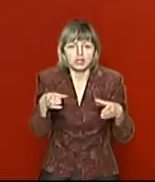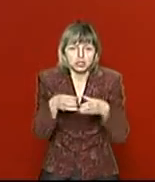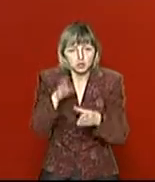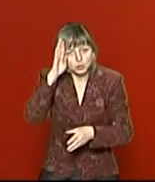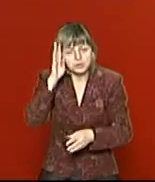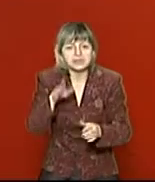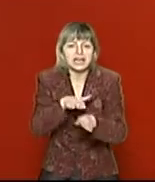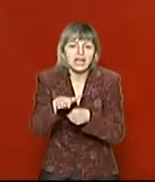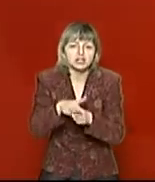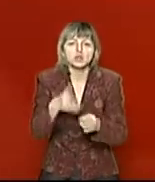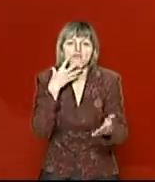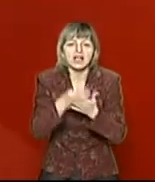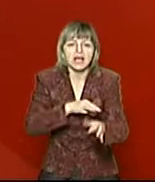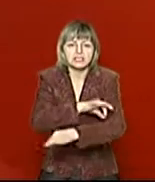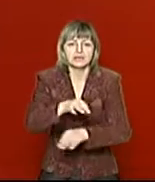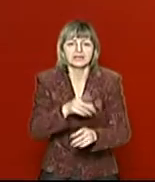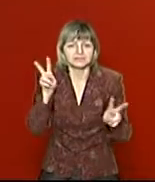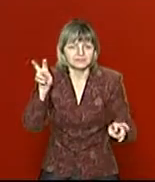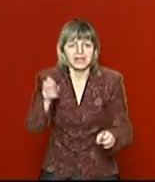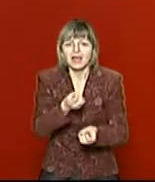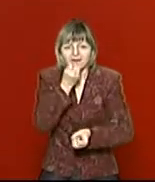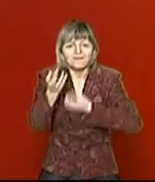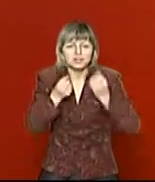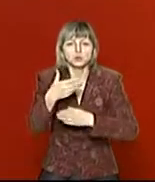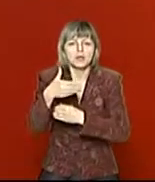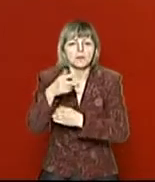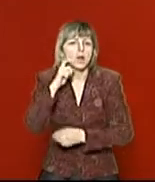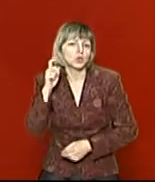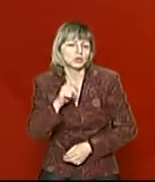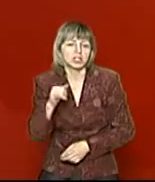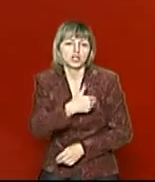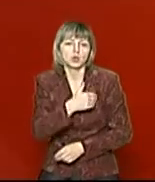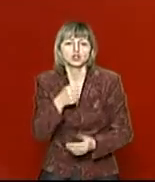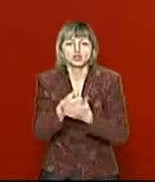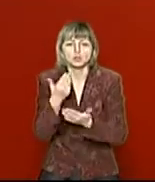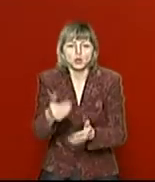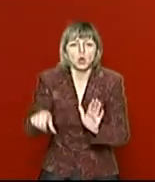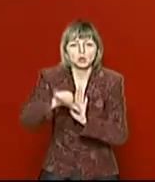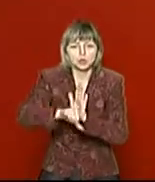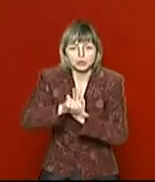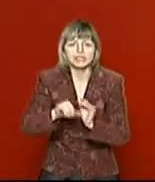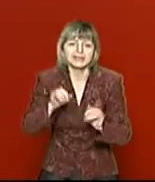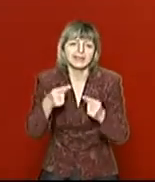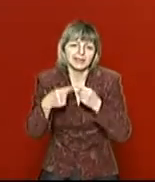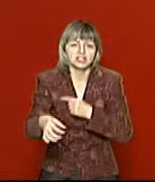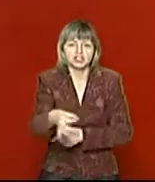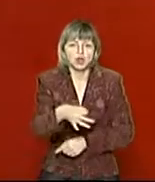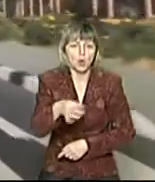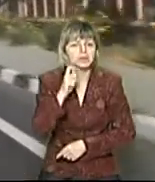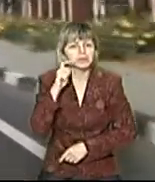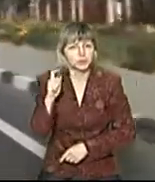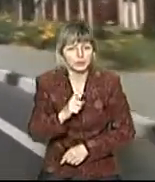він реалізовує власний проект «Квітучий прапор України» і планує, аби до нього долучилися інші області